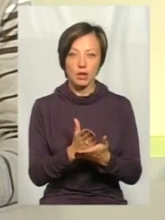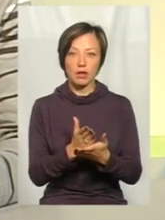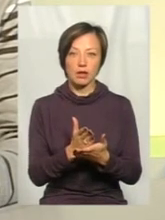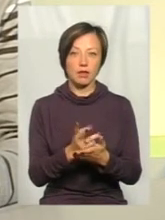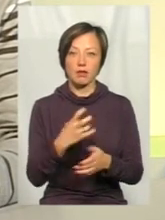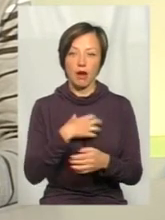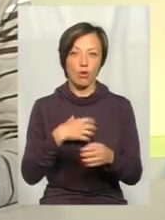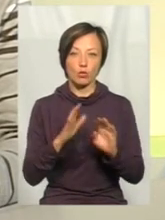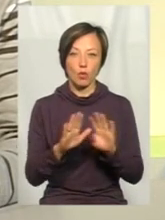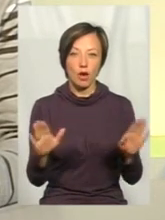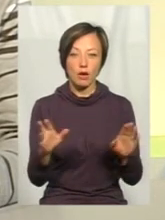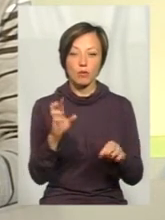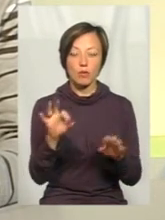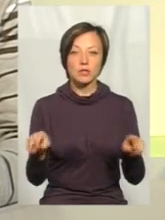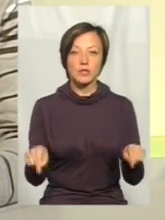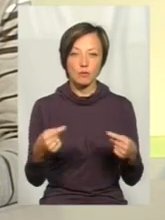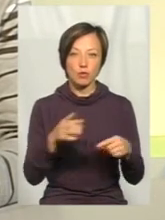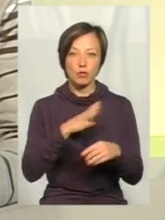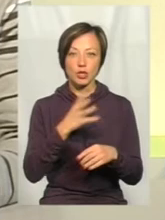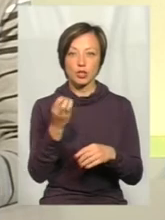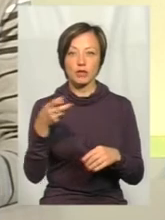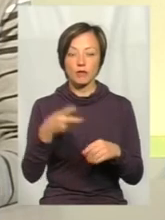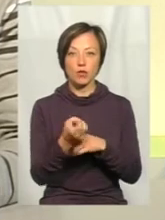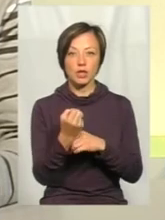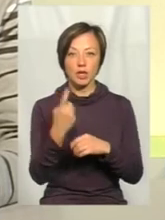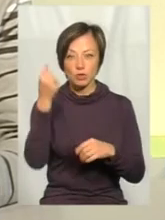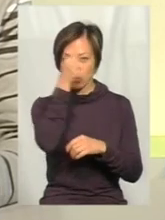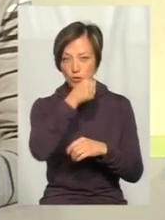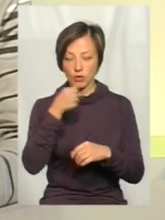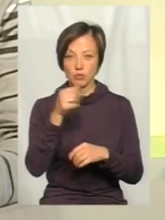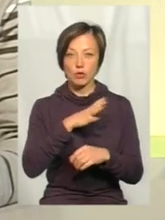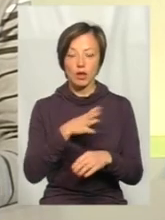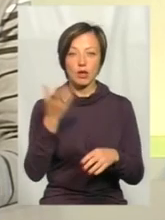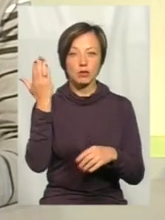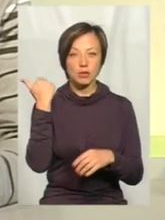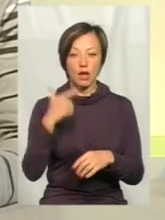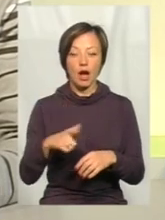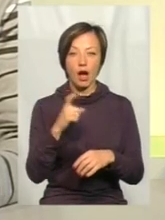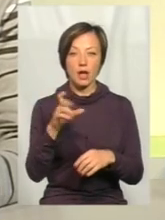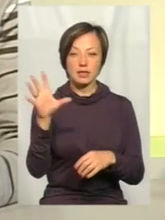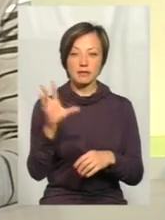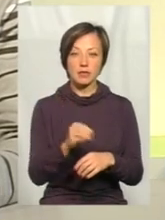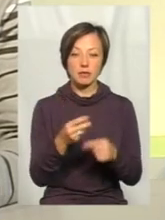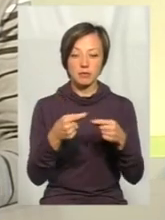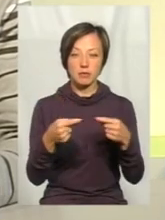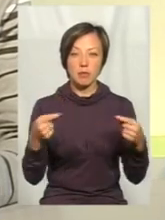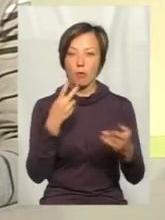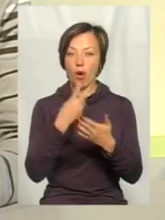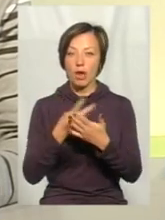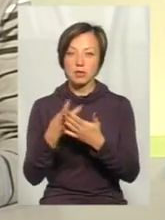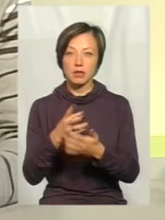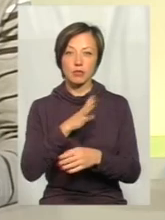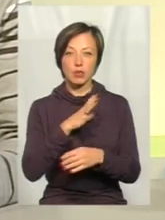не актуальною, тому що створена була вона ще в 2011 році, створена вона була тоді, коли газ і всі показники